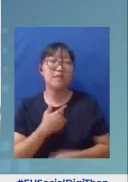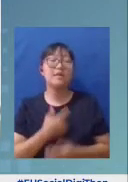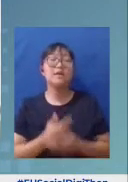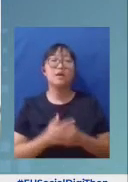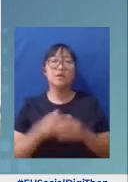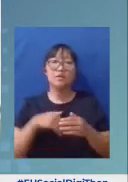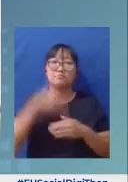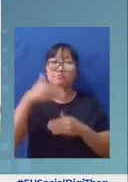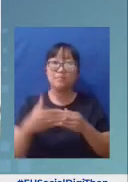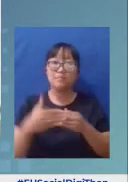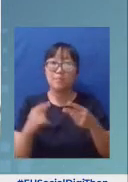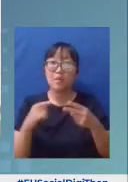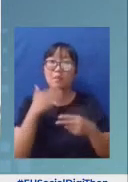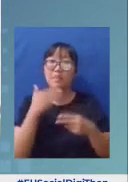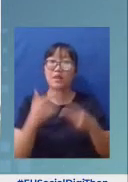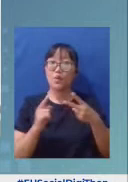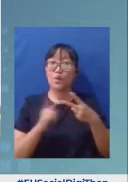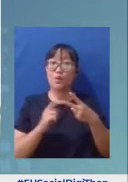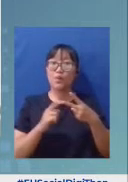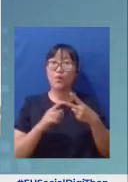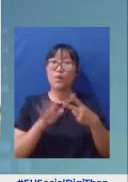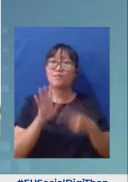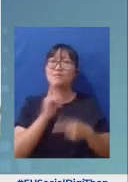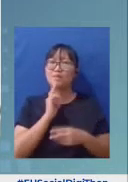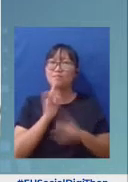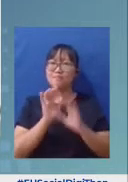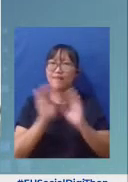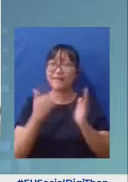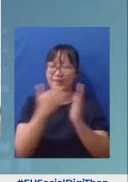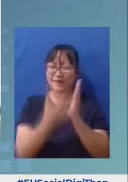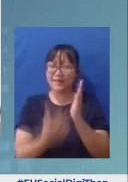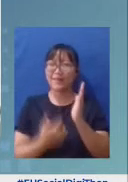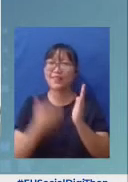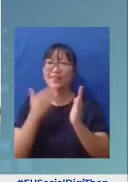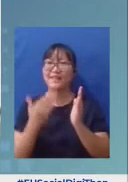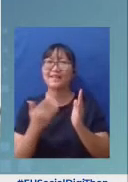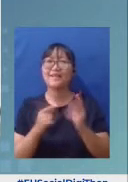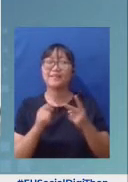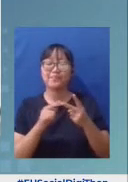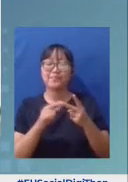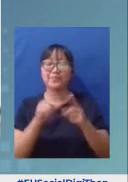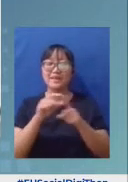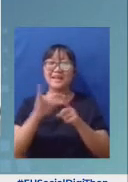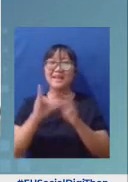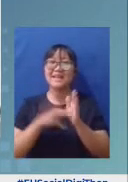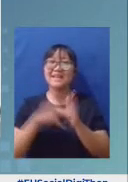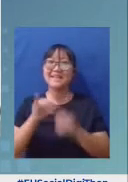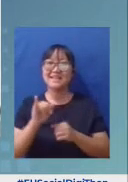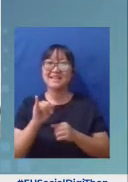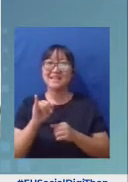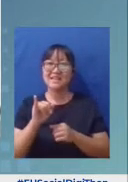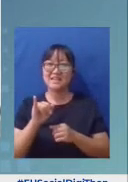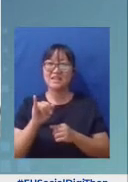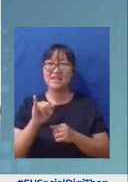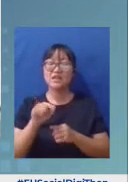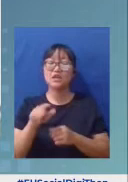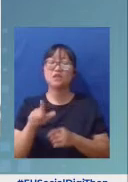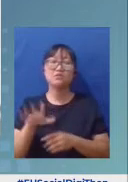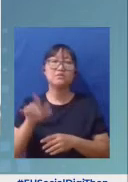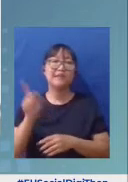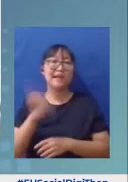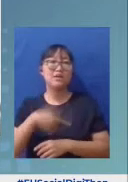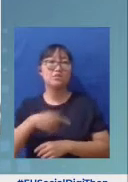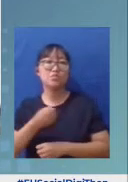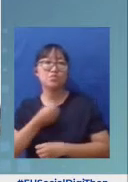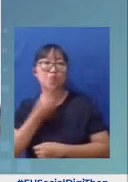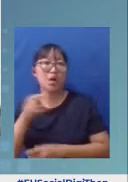karena banyak ya Bu pertanyaannya untuk Ibu ya. Dari Mbak Dini Afriani dari suara.com ya, beliau bertanya begini, Bu